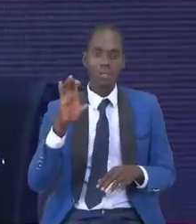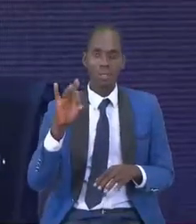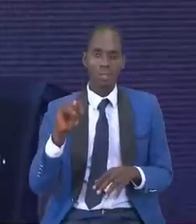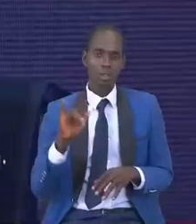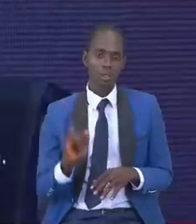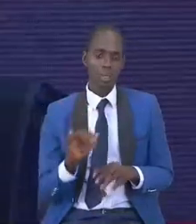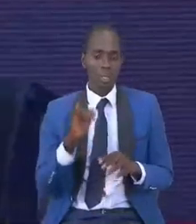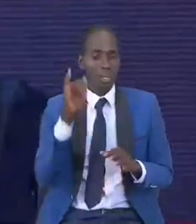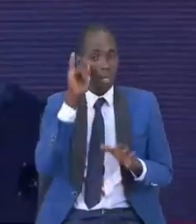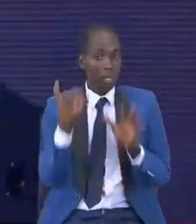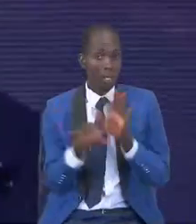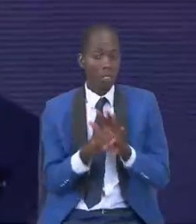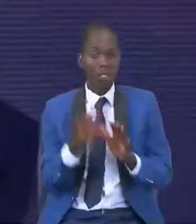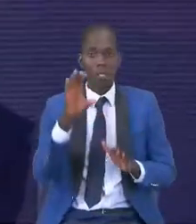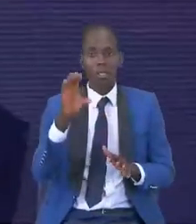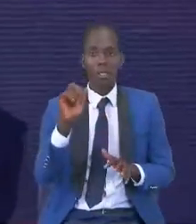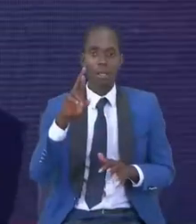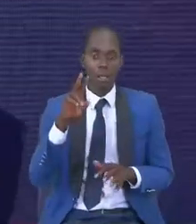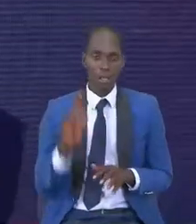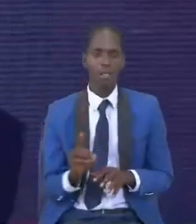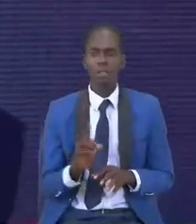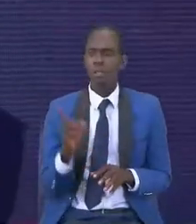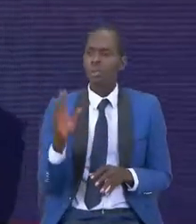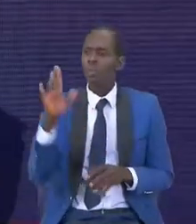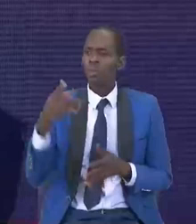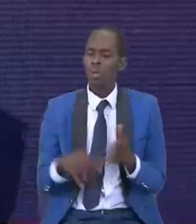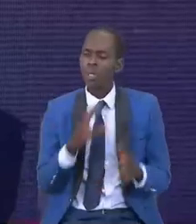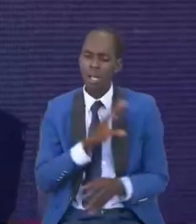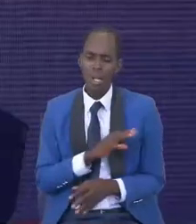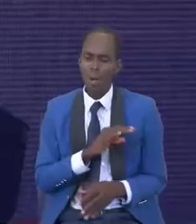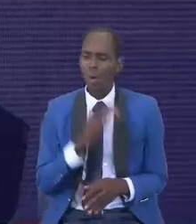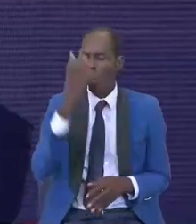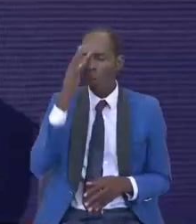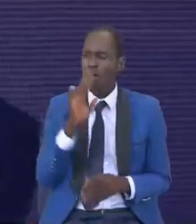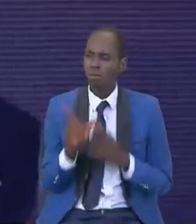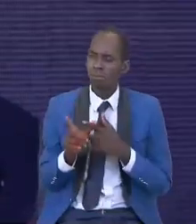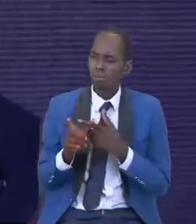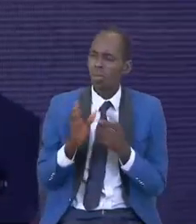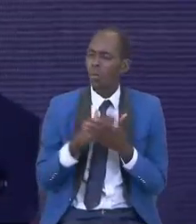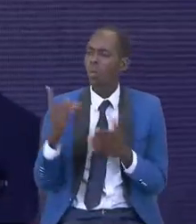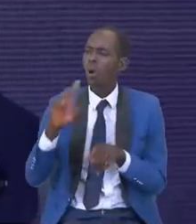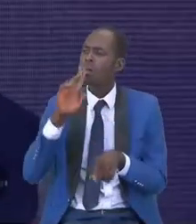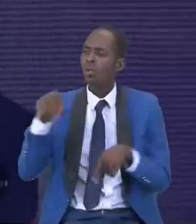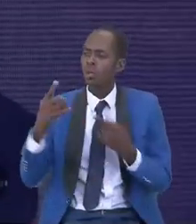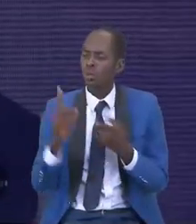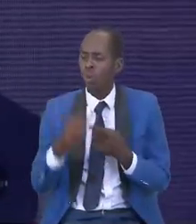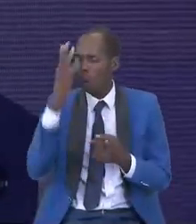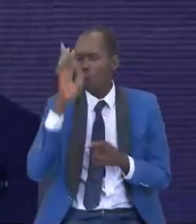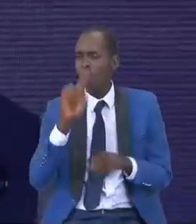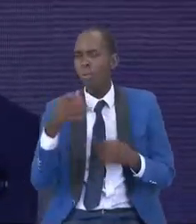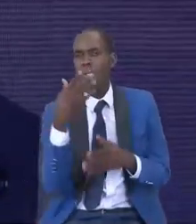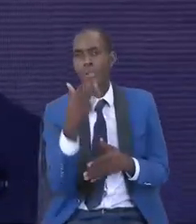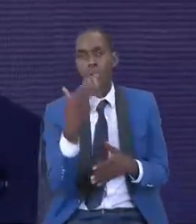vie, son appel. D'où vient-il? Qu'est-ce qu'il fuit? Il y a des gens qui font se